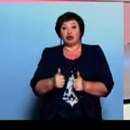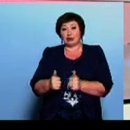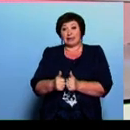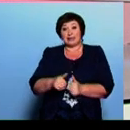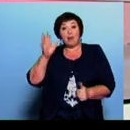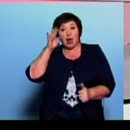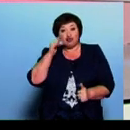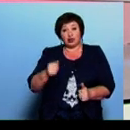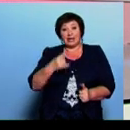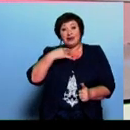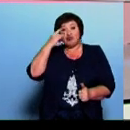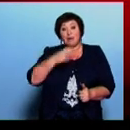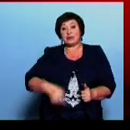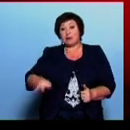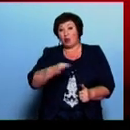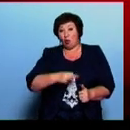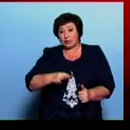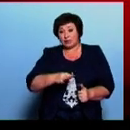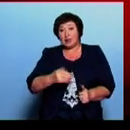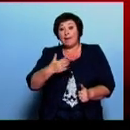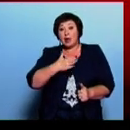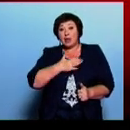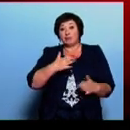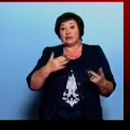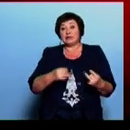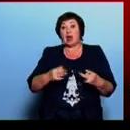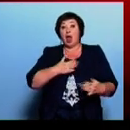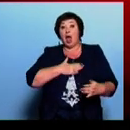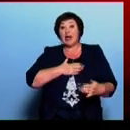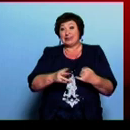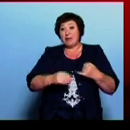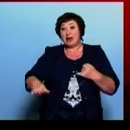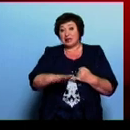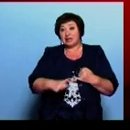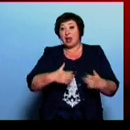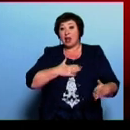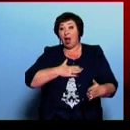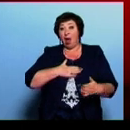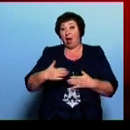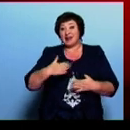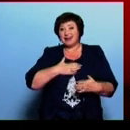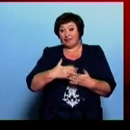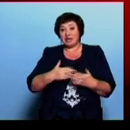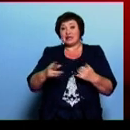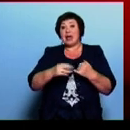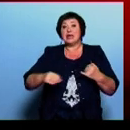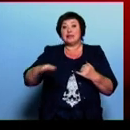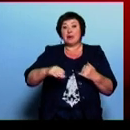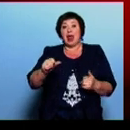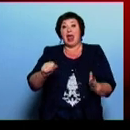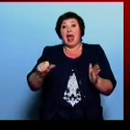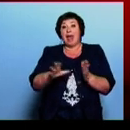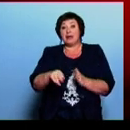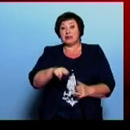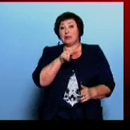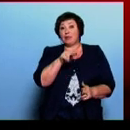соседей в Башкирии и Челябинской области. Новости о сейсмической активности в Уральских горах облетели сегодня всю страну. Эпицентр находился в